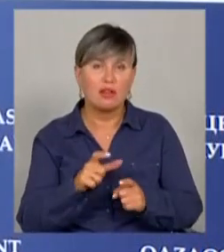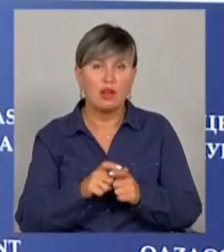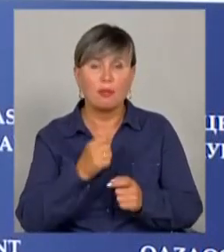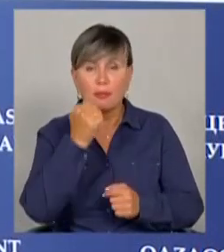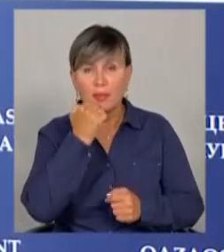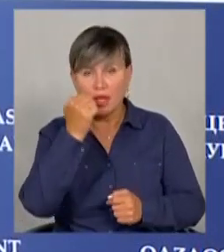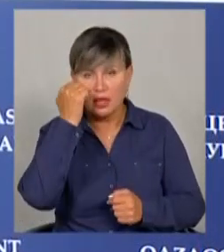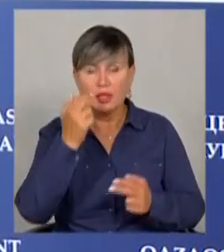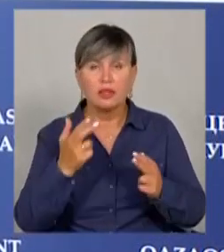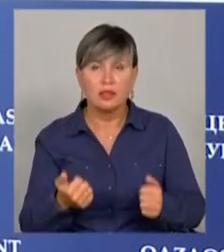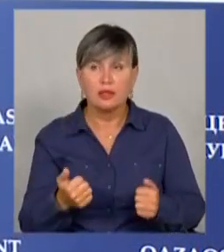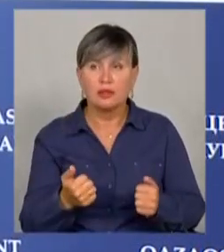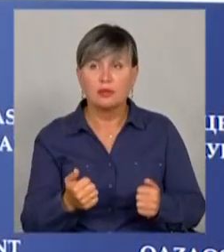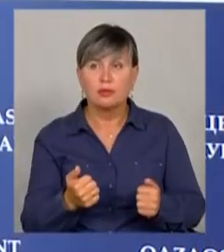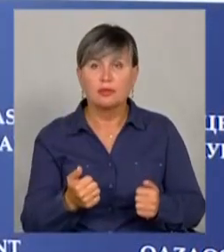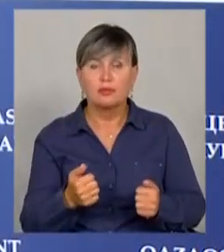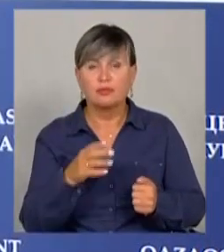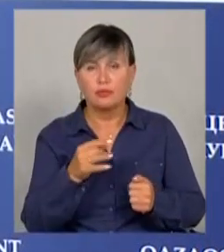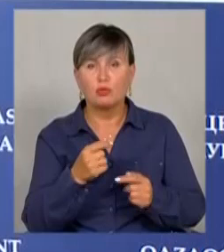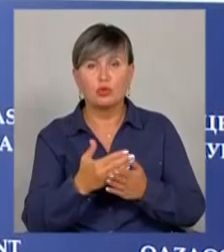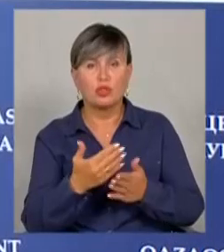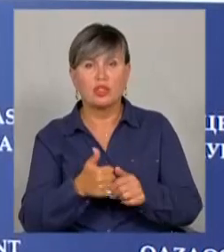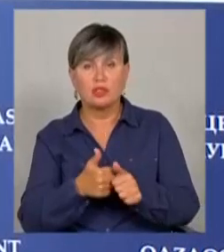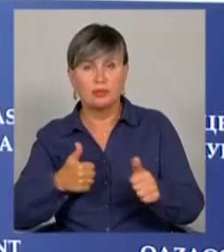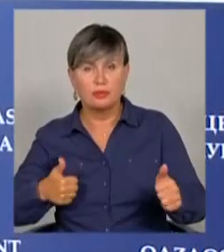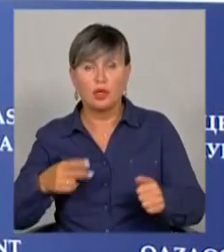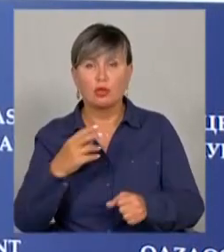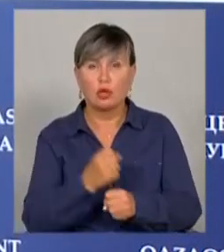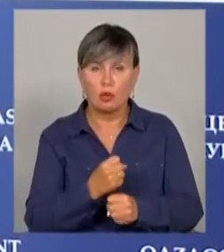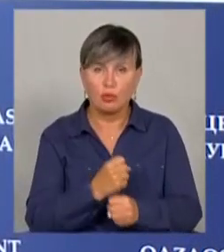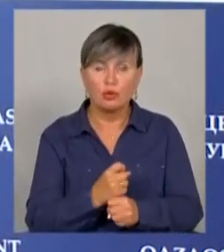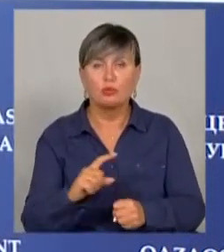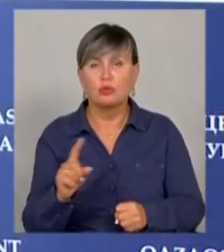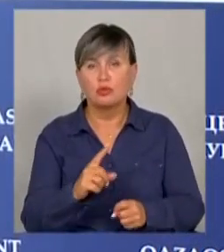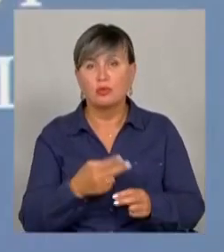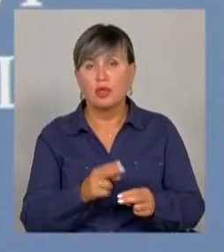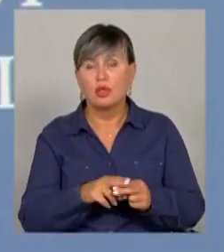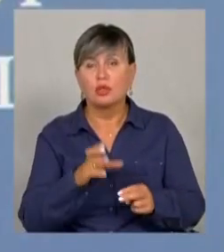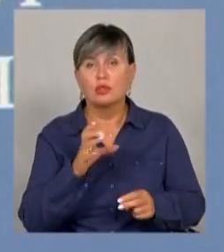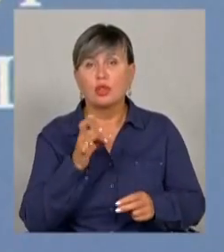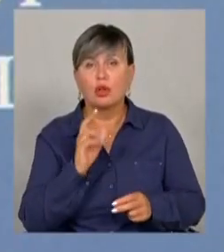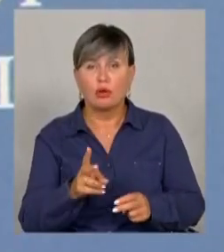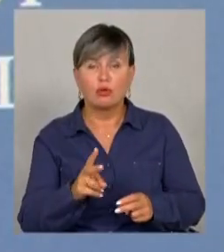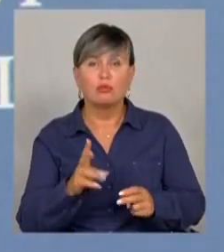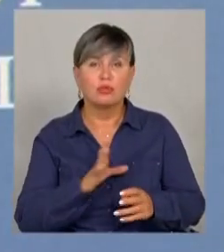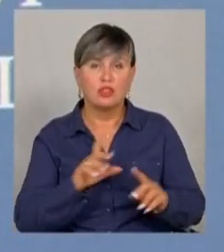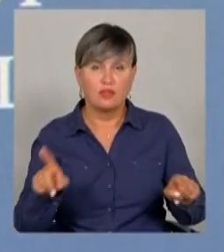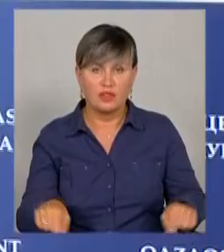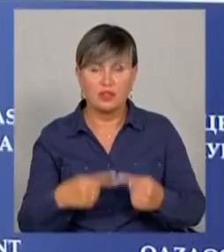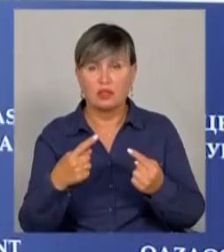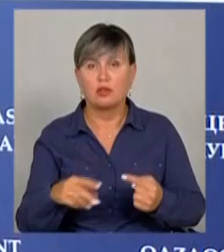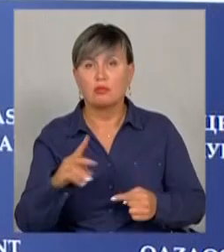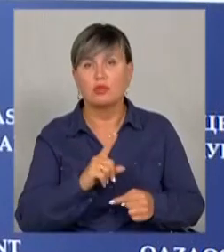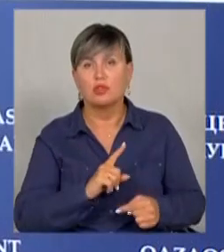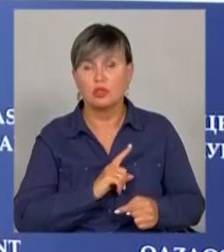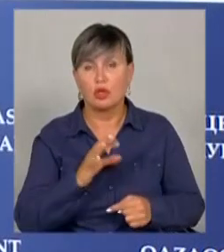По Ридеру, да, небольшое отставание, но работаем над тем, чтобы вот этот сроки отставания наверстать. Соглашение ждали